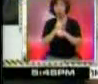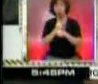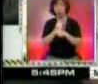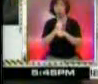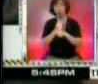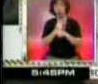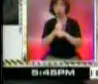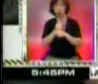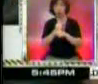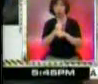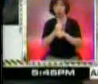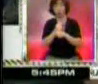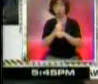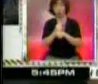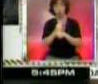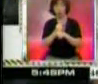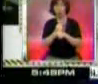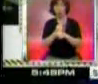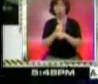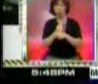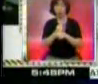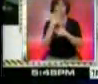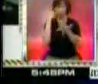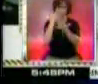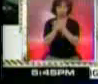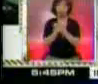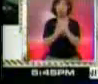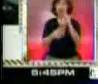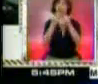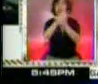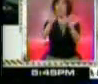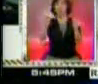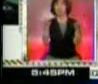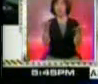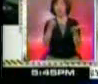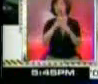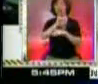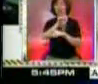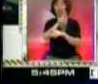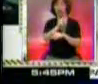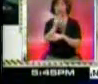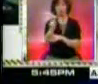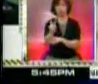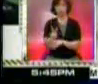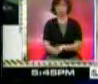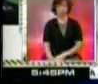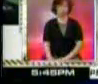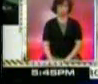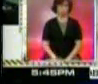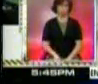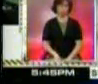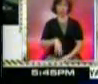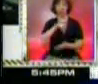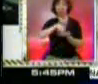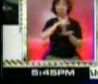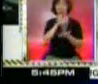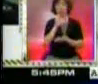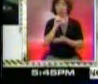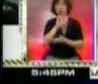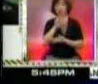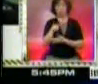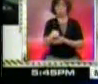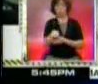Dahil magbabagong taon, gusto ko makakasahan. Ados niya po pinakawala. Kulong na po, press corps yun. Ano sabi? Hinaras po ang aming kasama na